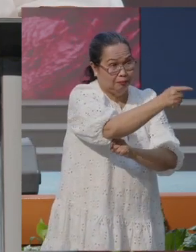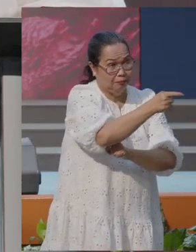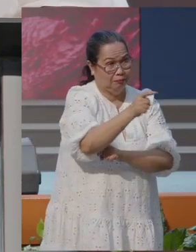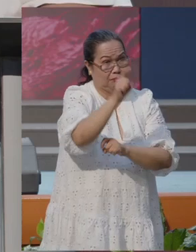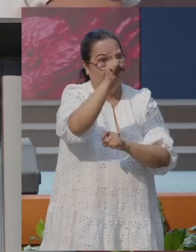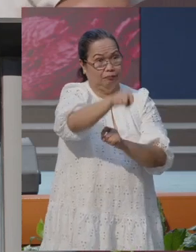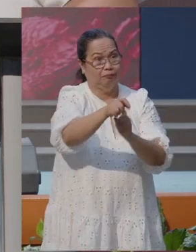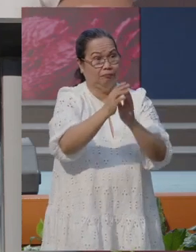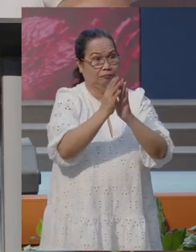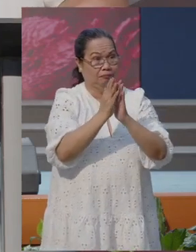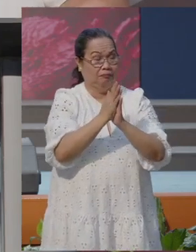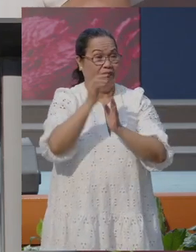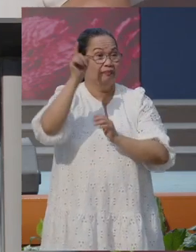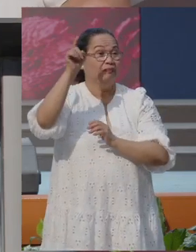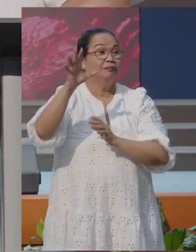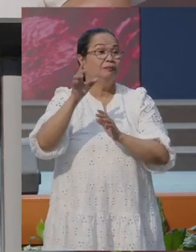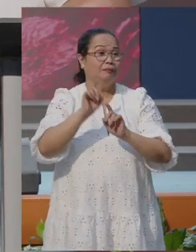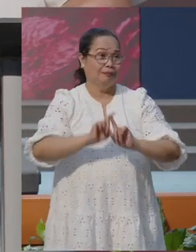Tinuwid ni Jesus.